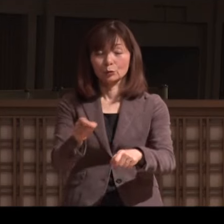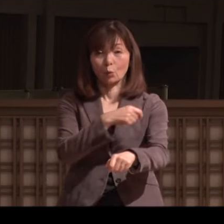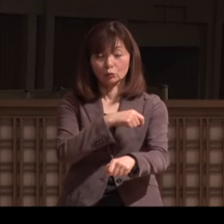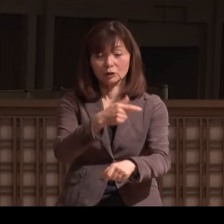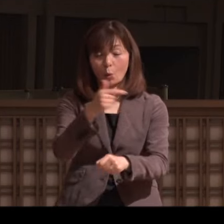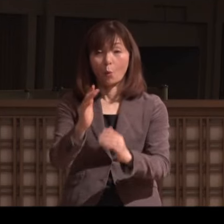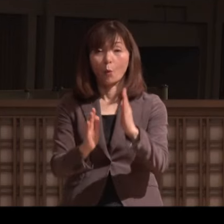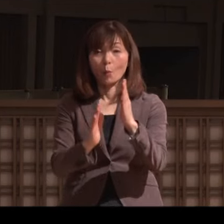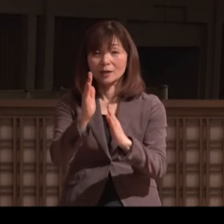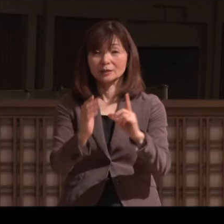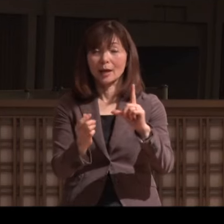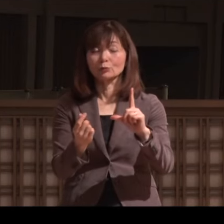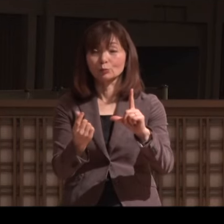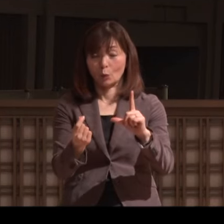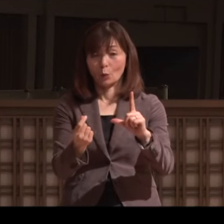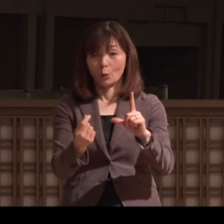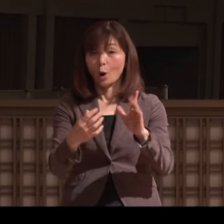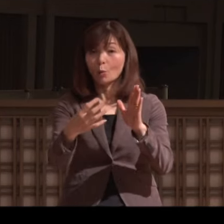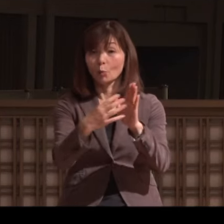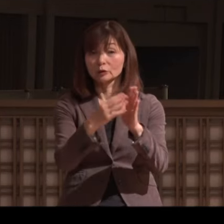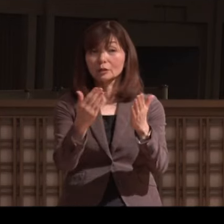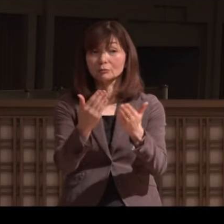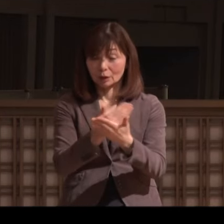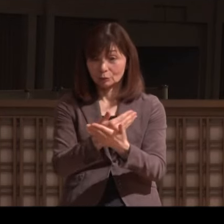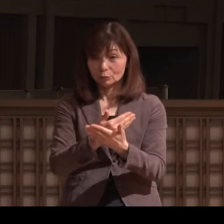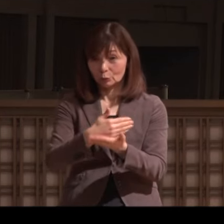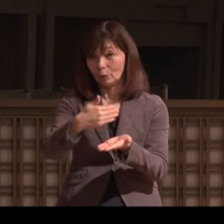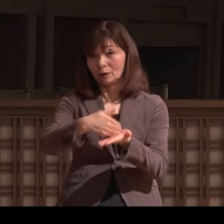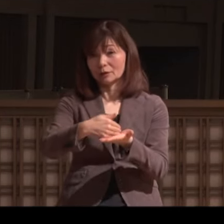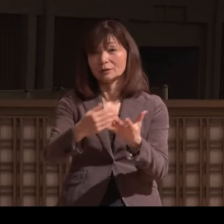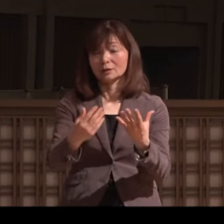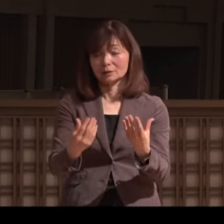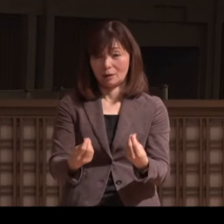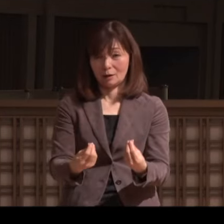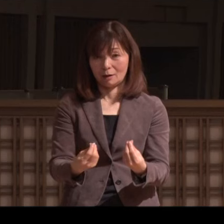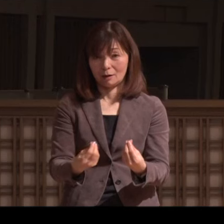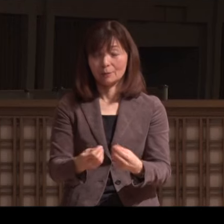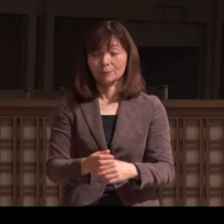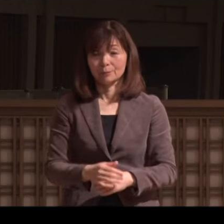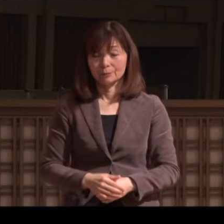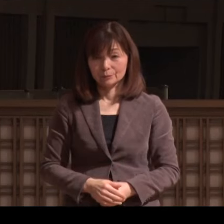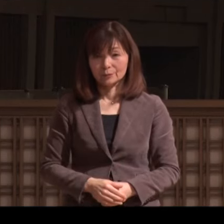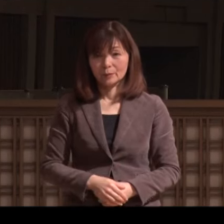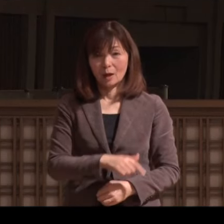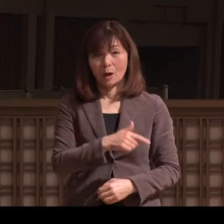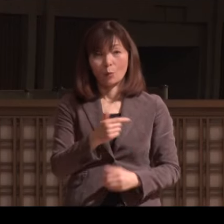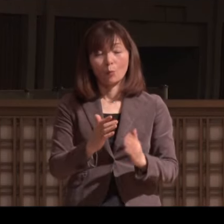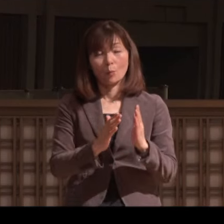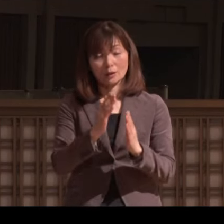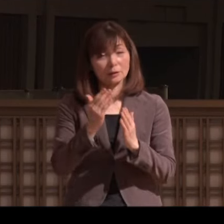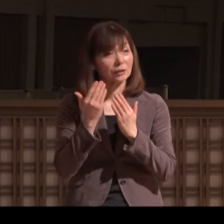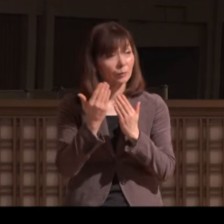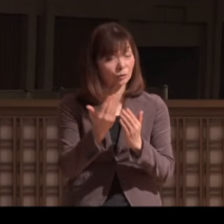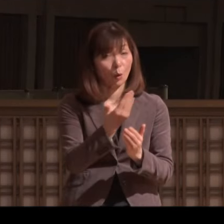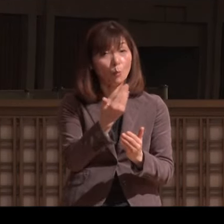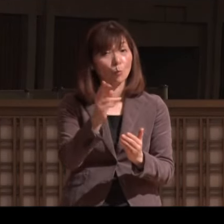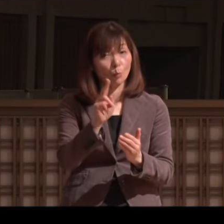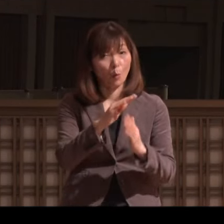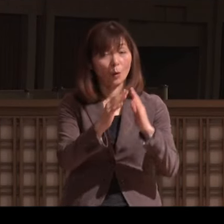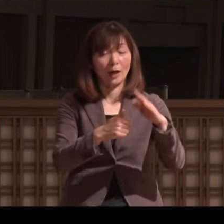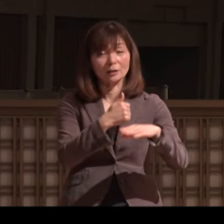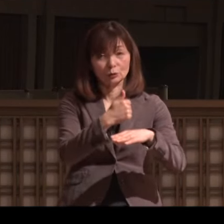エルモというのが非常にあのモデルになるよという話でしたねじゃ早速え聞いてみましょう防長え